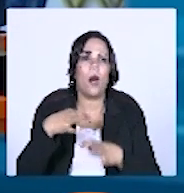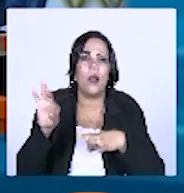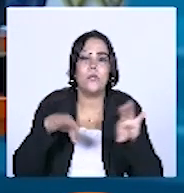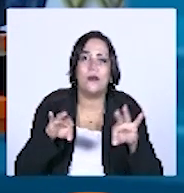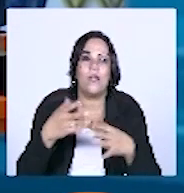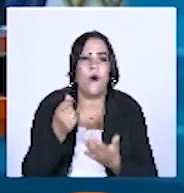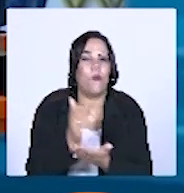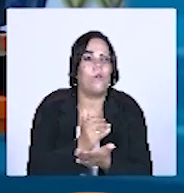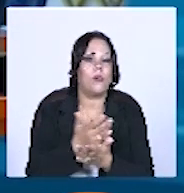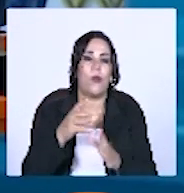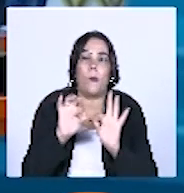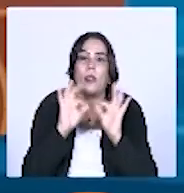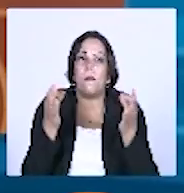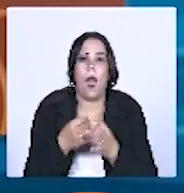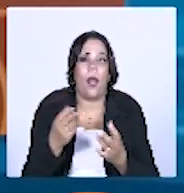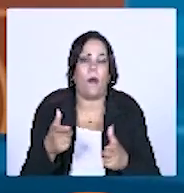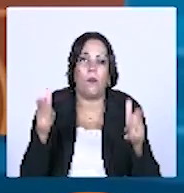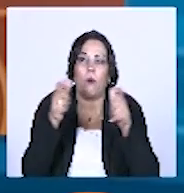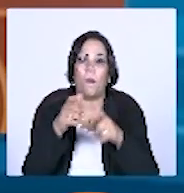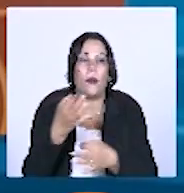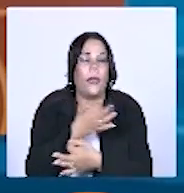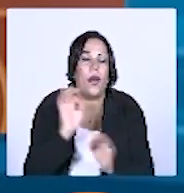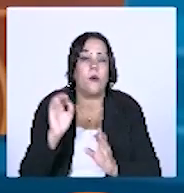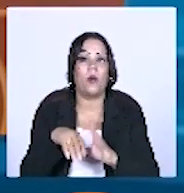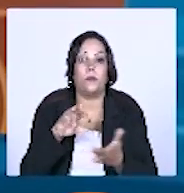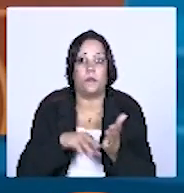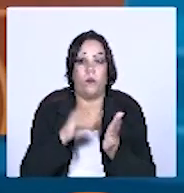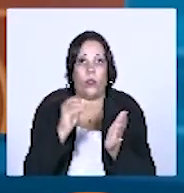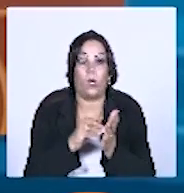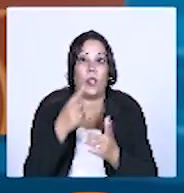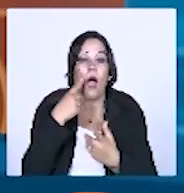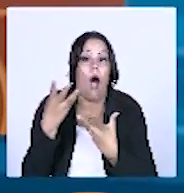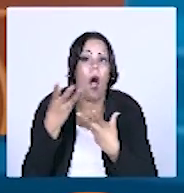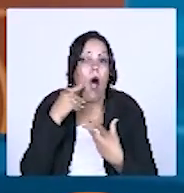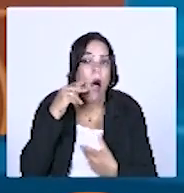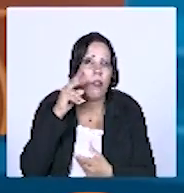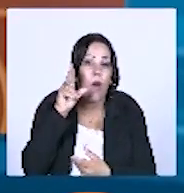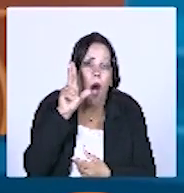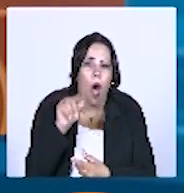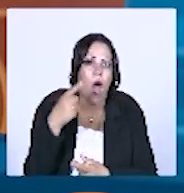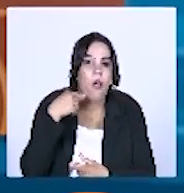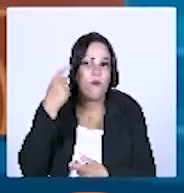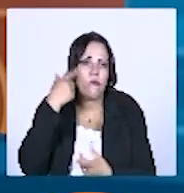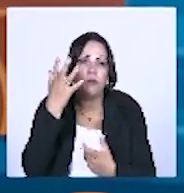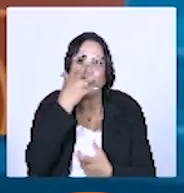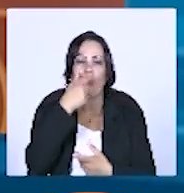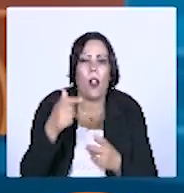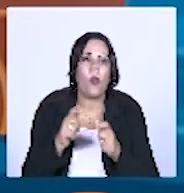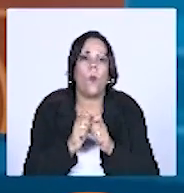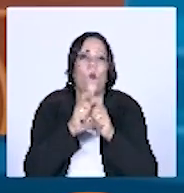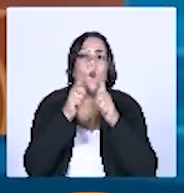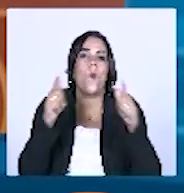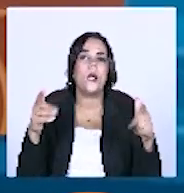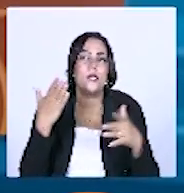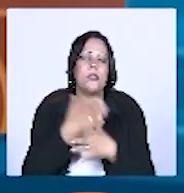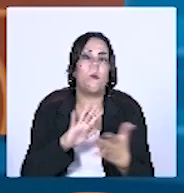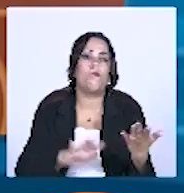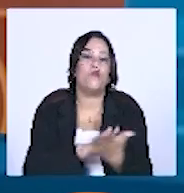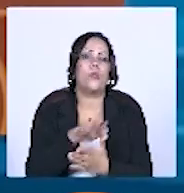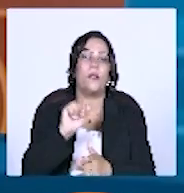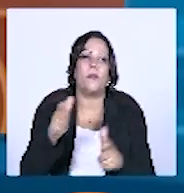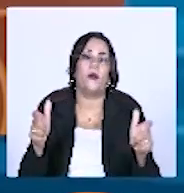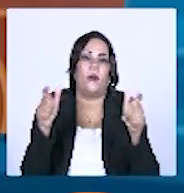واقتصاديه واجتماعيه وبدينا يعني نتعرف كده بشكل متسع على وجهات نظر تجاه مشكلات